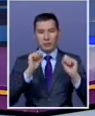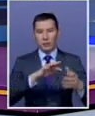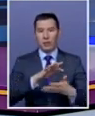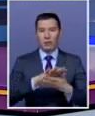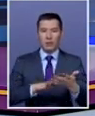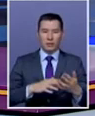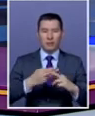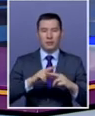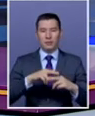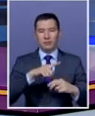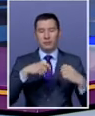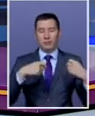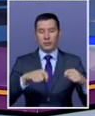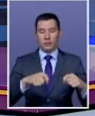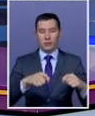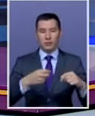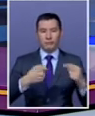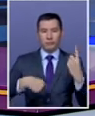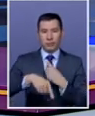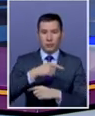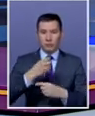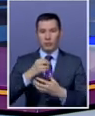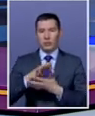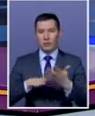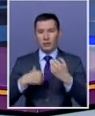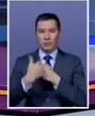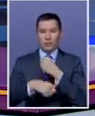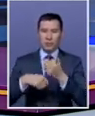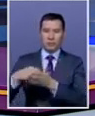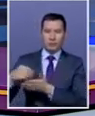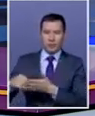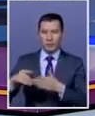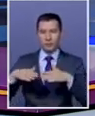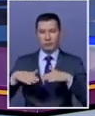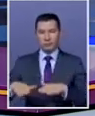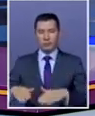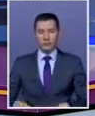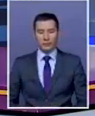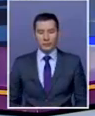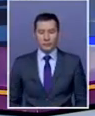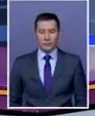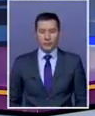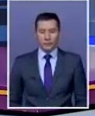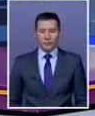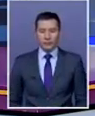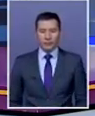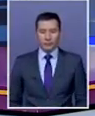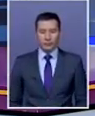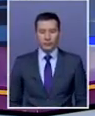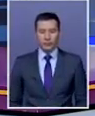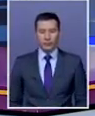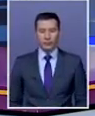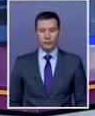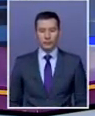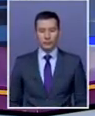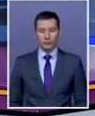қарай өз ісін жалғастыруға жұмсауына болады. Өйткені нысанды жаны жомарт жандар тегін берген. Толығырақ тілші Жадыра